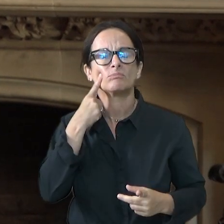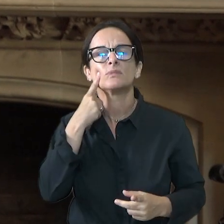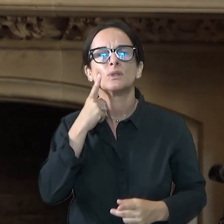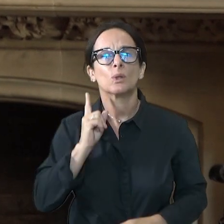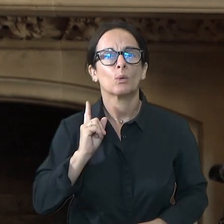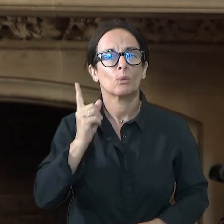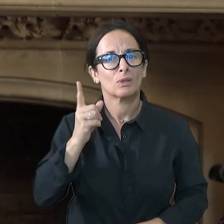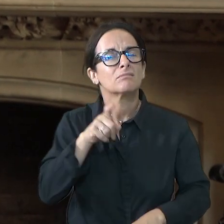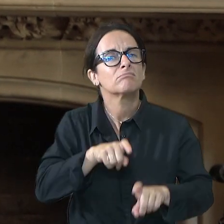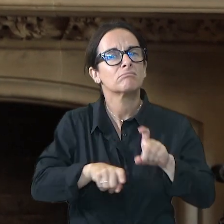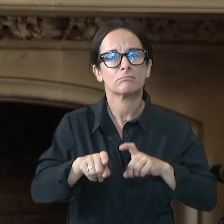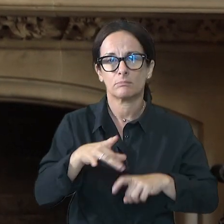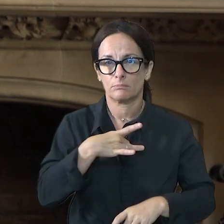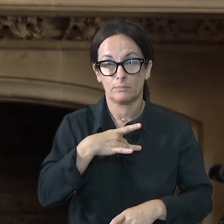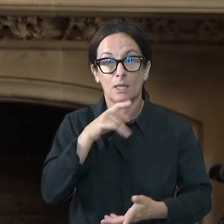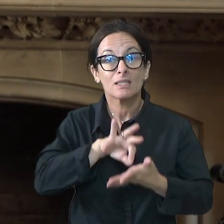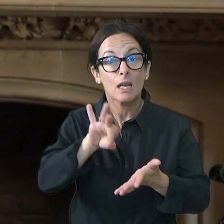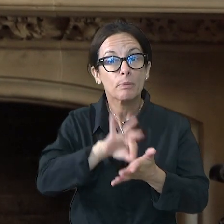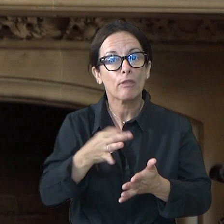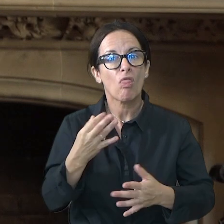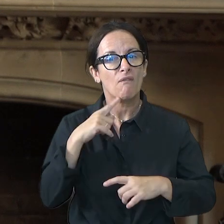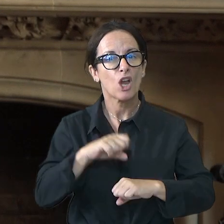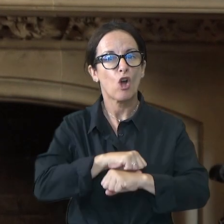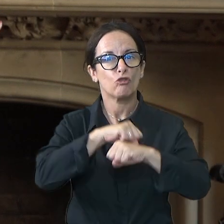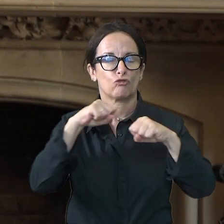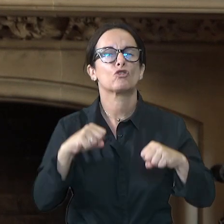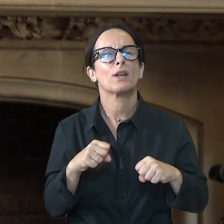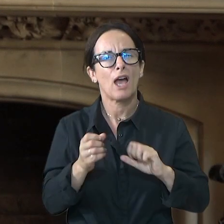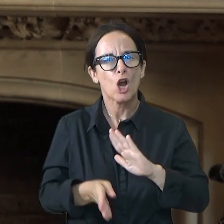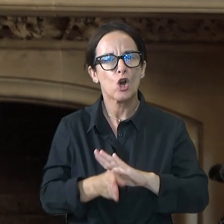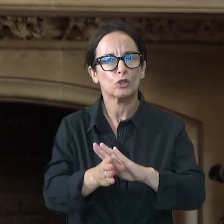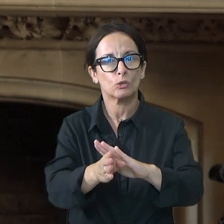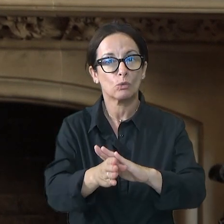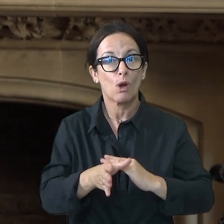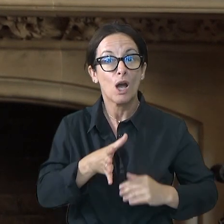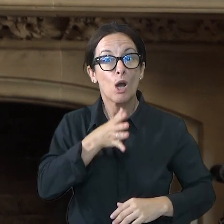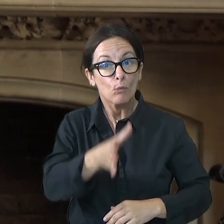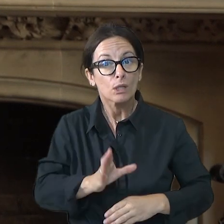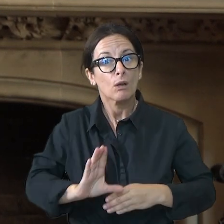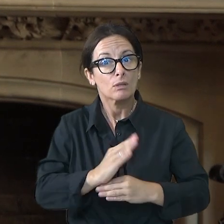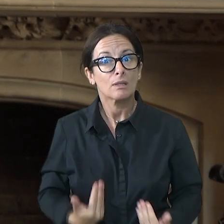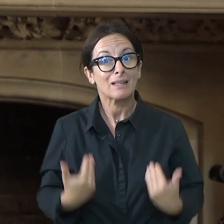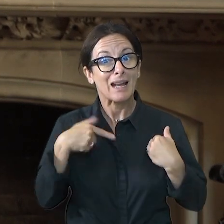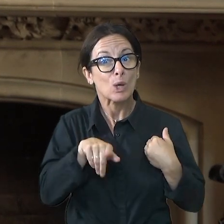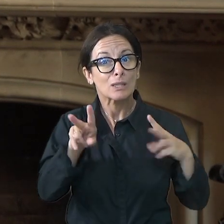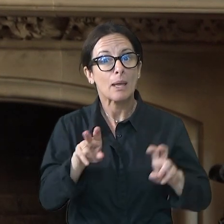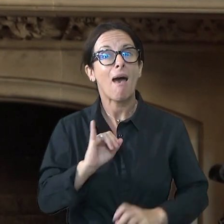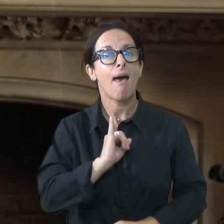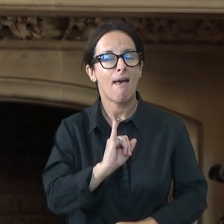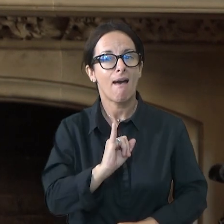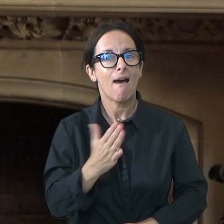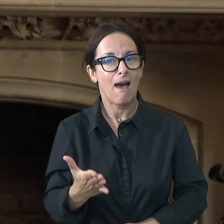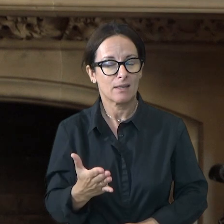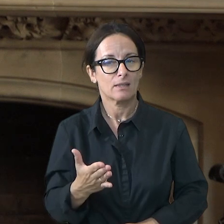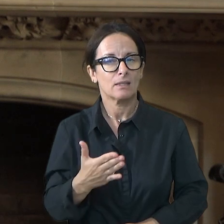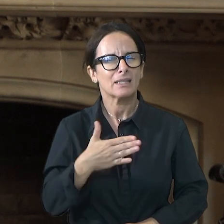retrocedeixi ni un mil·límetre, no se faci cap pas enrere, que aquests serveis quedin consolidats, ja que el Consell Insular té aquesta